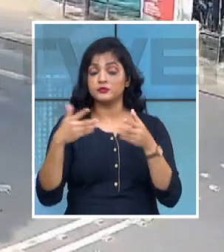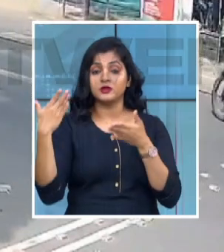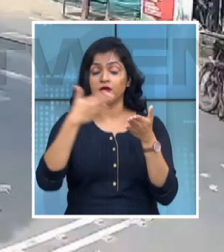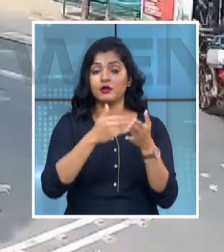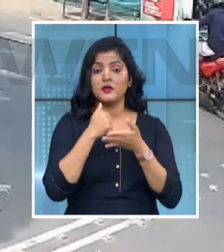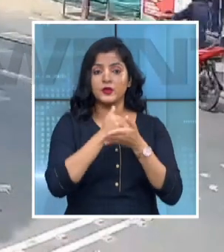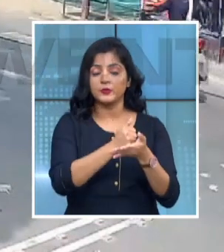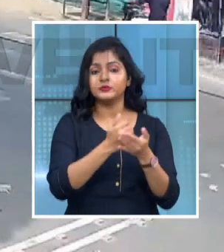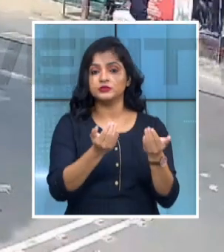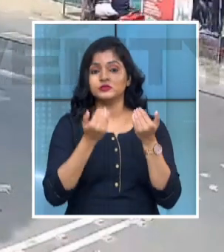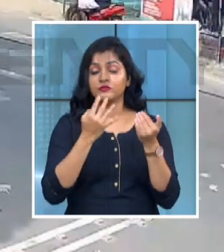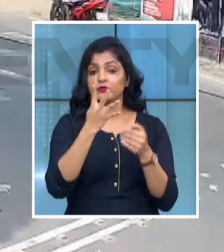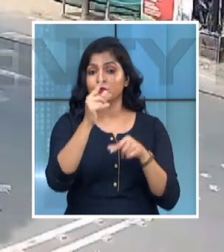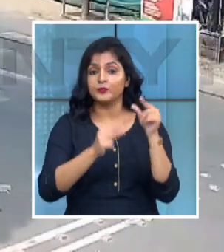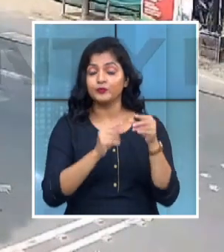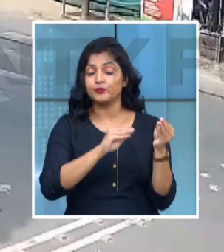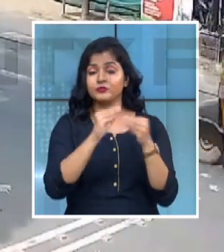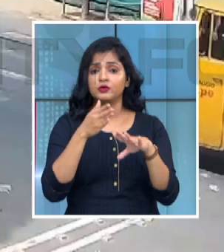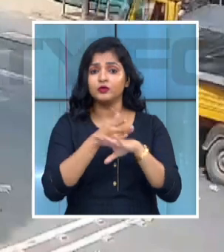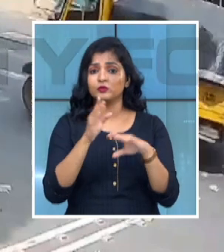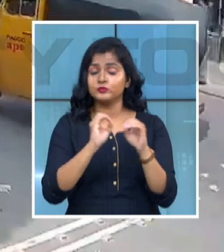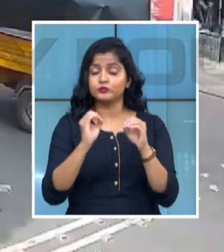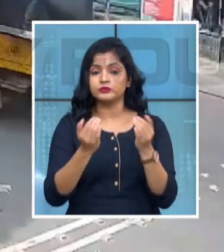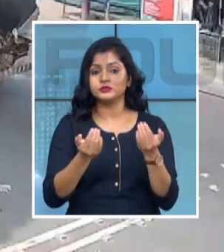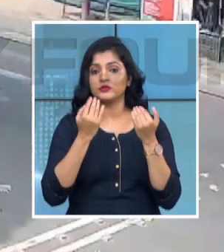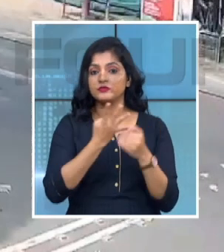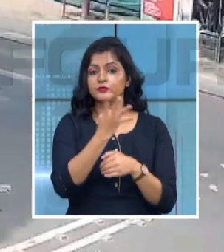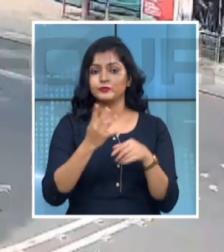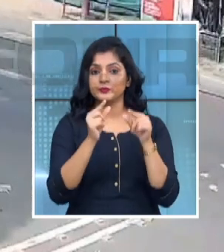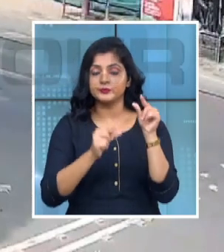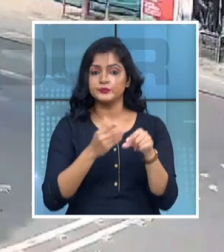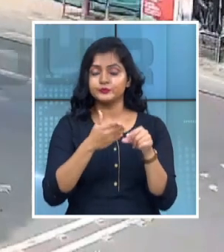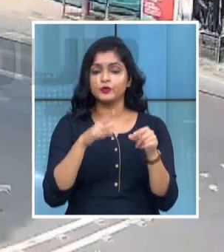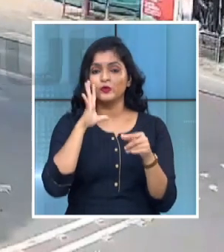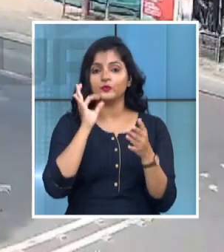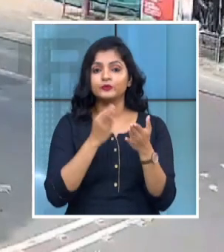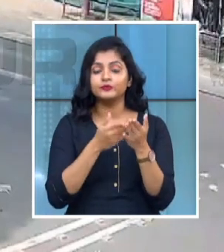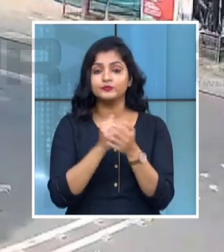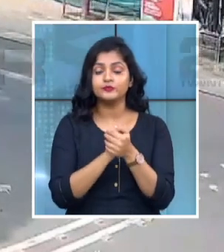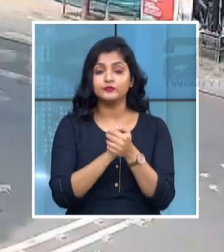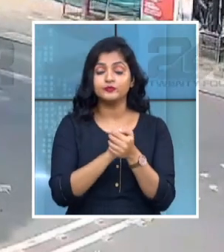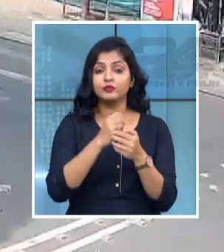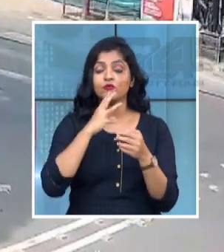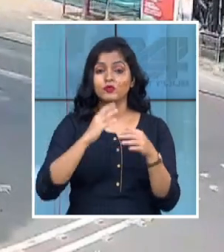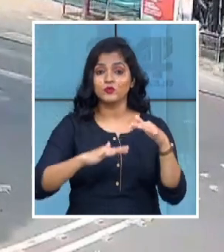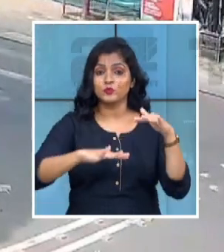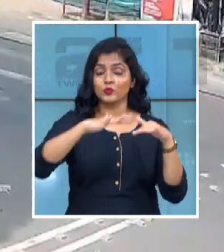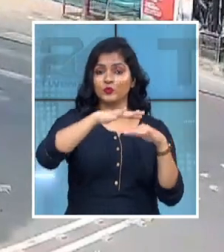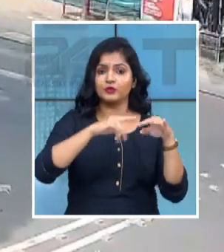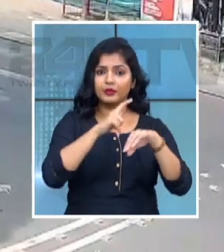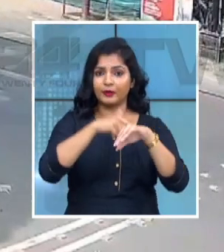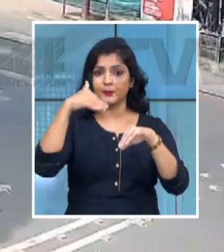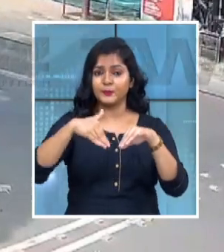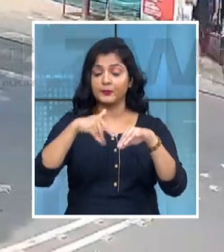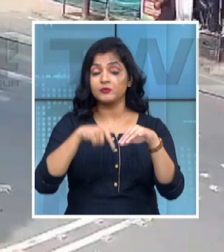അങ്ങനെ അത്ഭുതകരമായാണ് ഈ അപകടത്തിൽ പരിക്കേൽക്കാതെ ഇവർ രക്ഷപ്പെട്ടത് എന്നുള്ളതാണ് ഏറെ പ്രധാനപ്പെട്ട കാര്യം. ഈ വേലിയേറ്റ സമയമായതിനാൽ പുഴയിൽ വെള്ളം